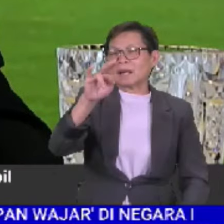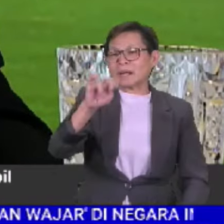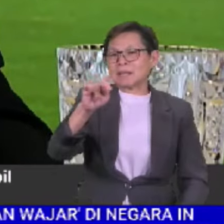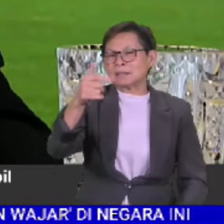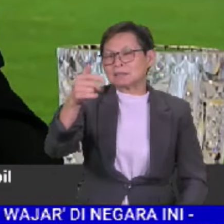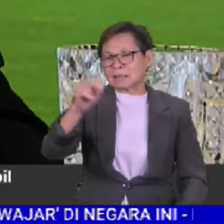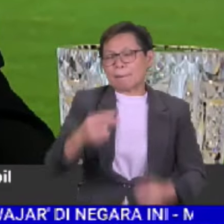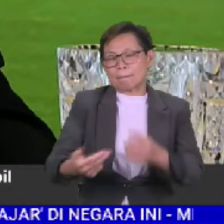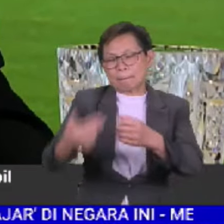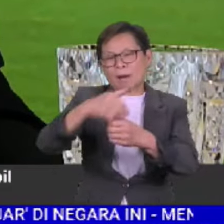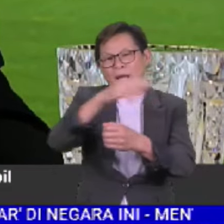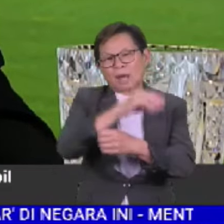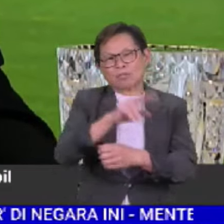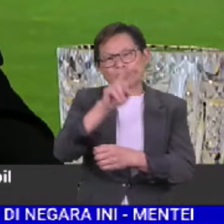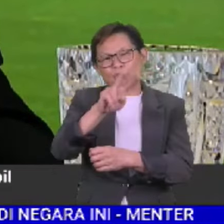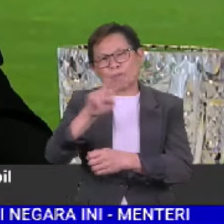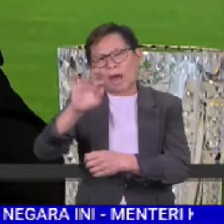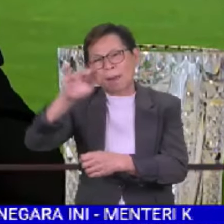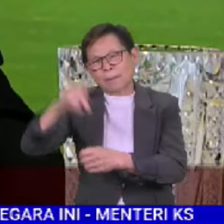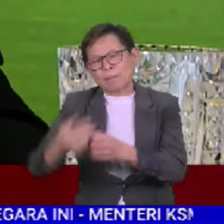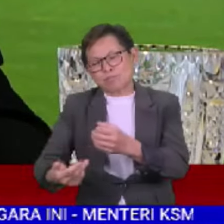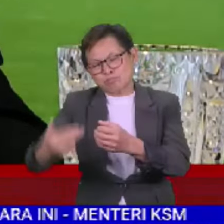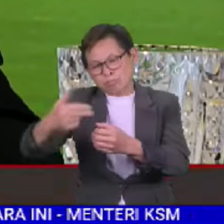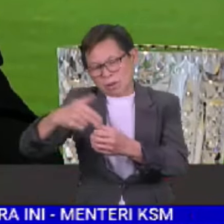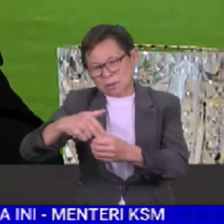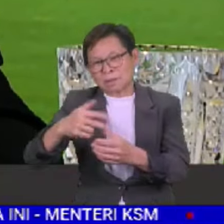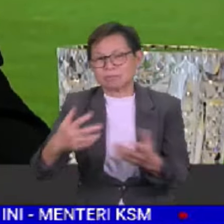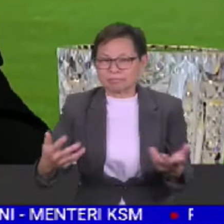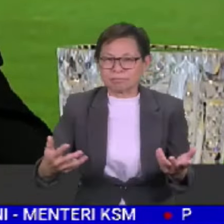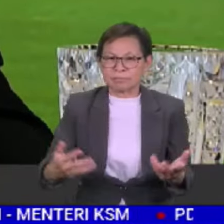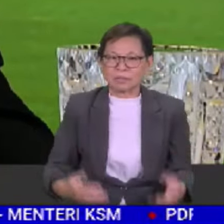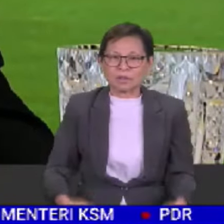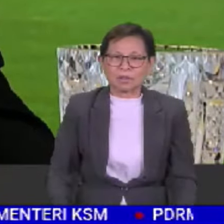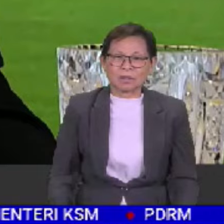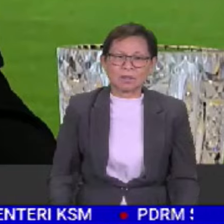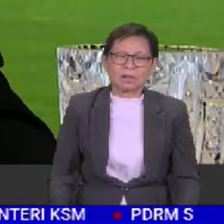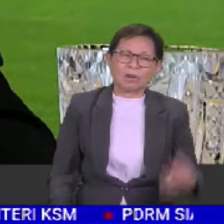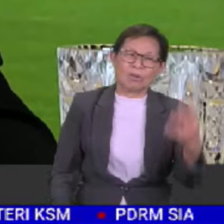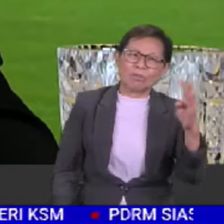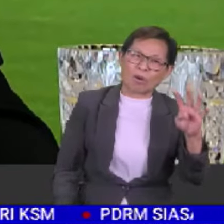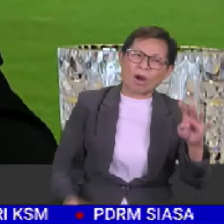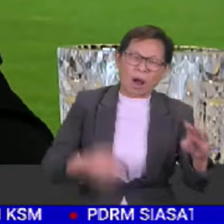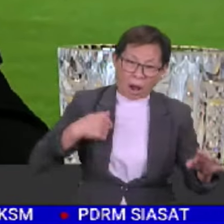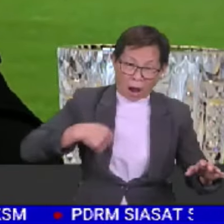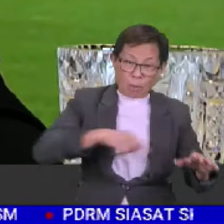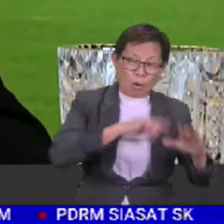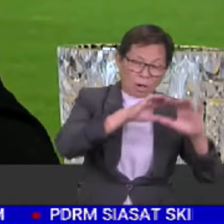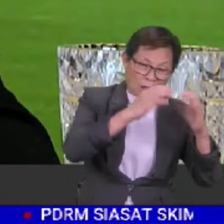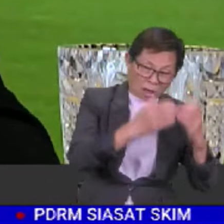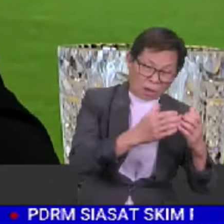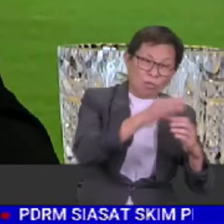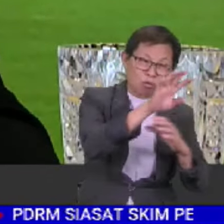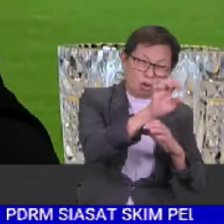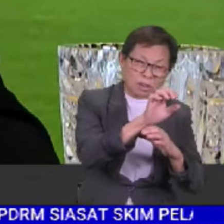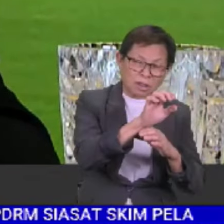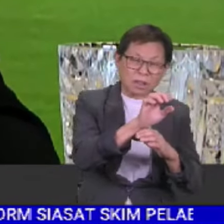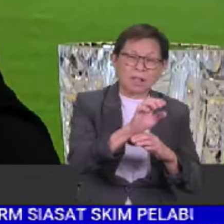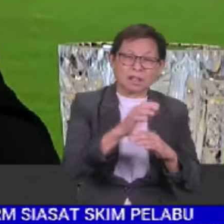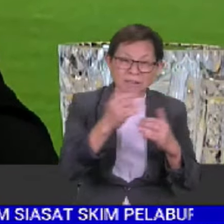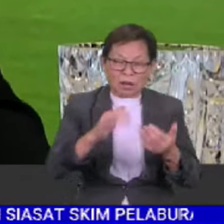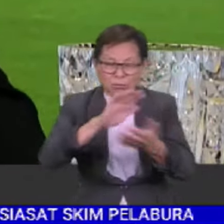participated and few other VVIPs, you know. So, and then from 40 from our club it comes like 80.